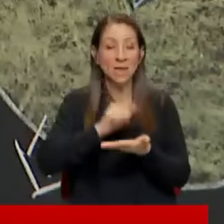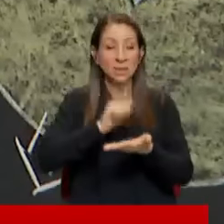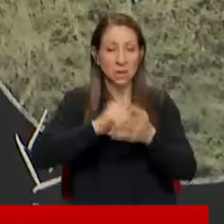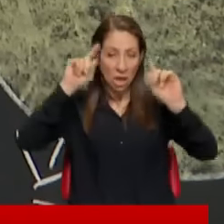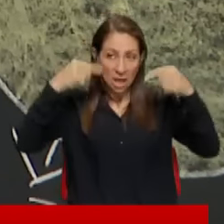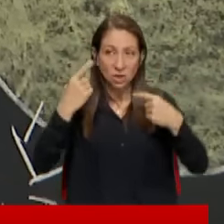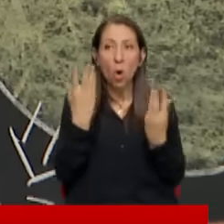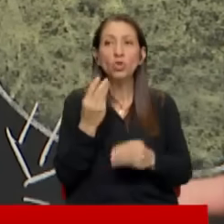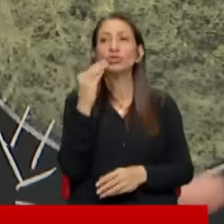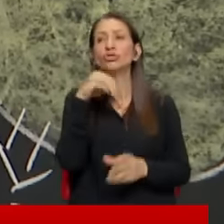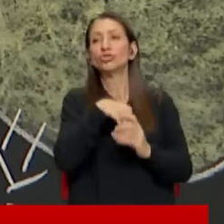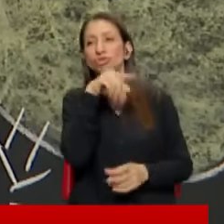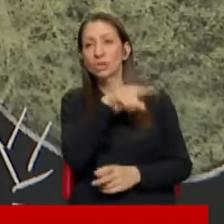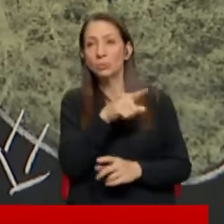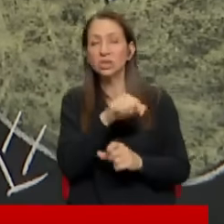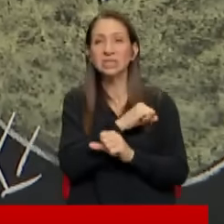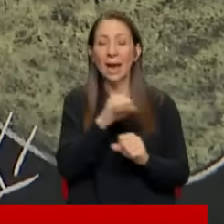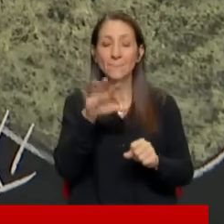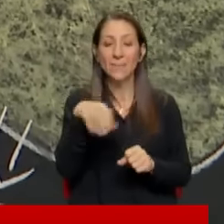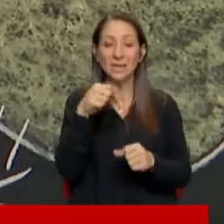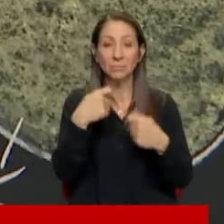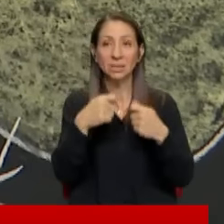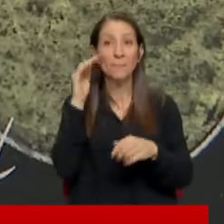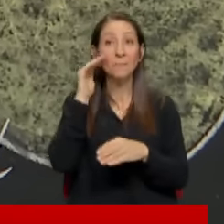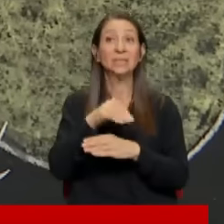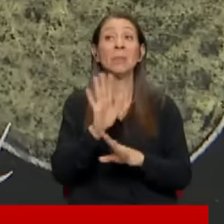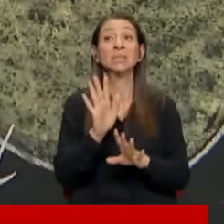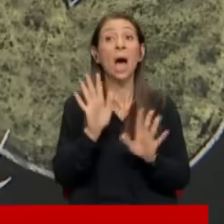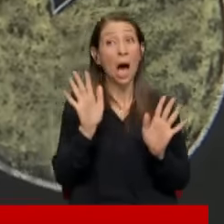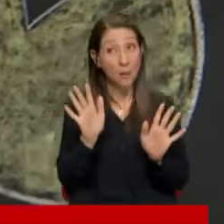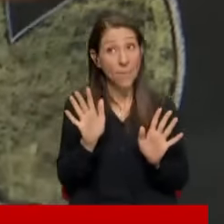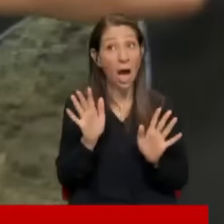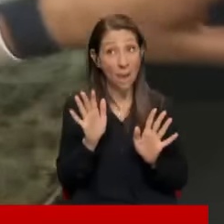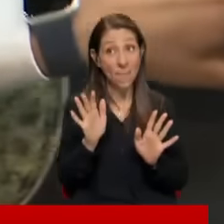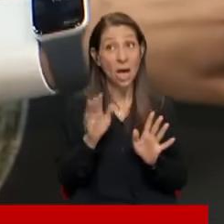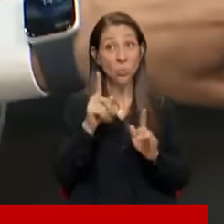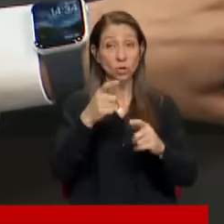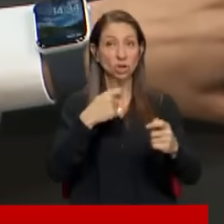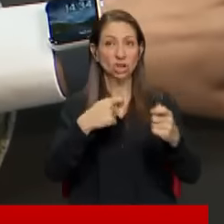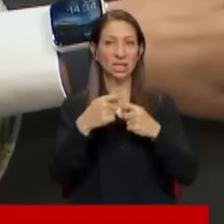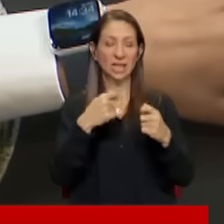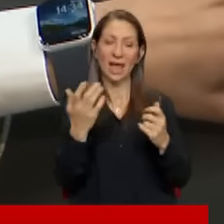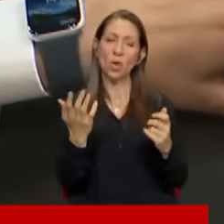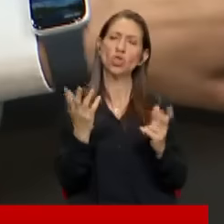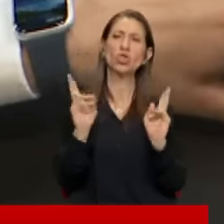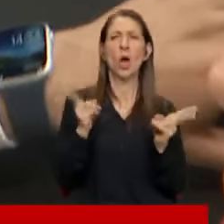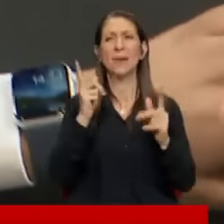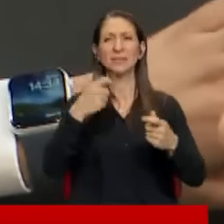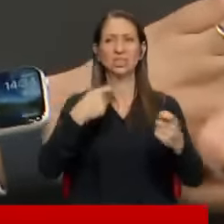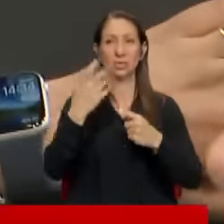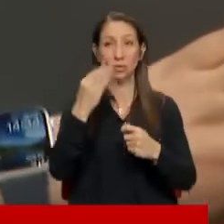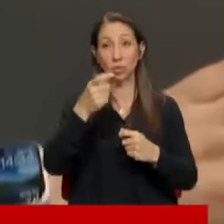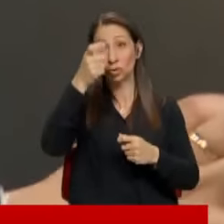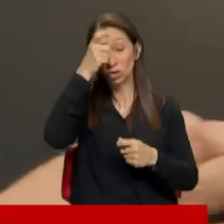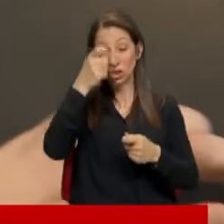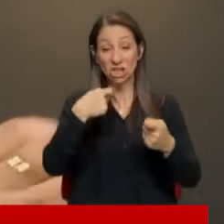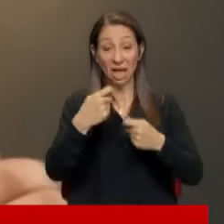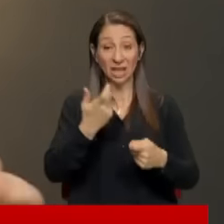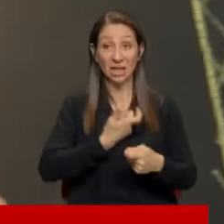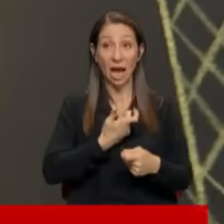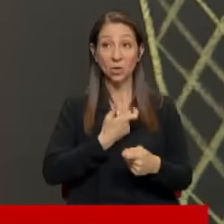etkisine sahip olduğu için bu zarar Merkez Bankası'nı batırmaz. Ama bu şirket alelade bir şirket olsaydı, Türk Ticaret